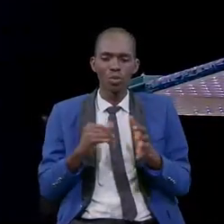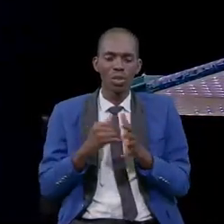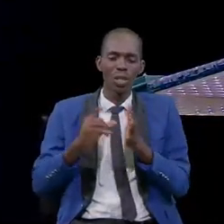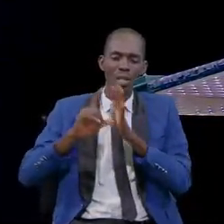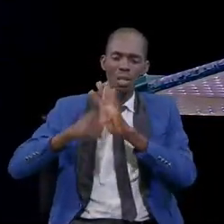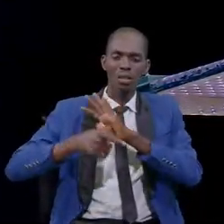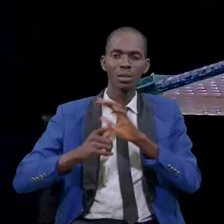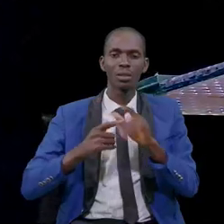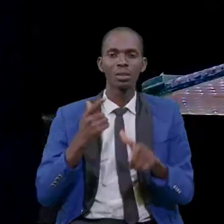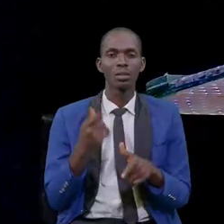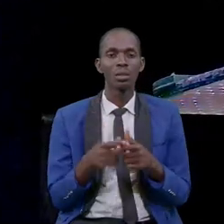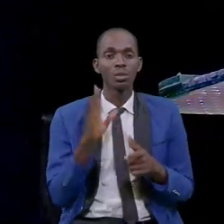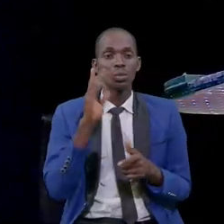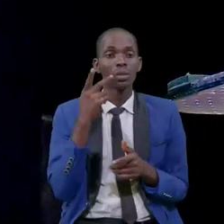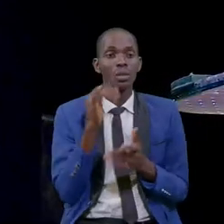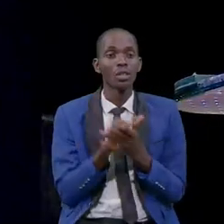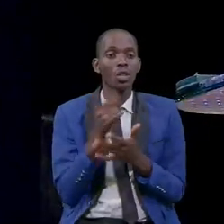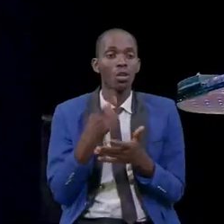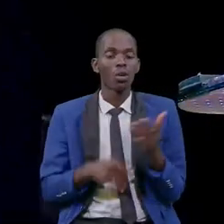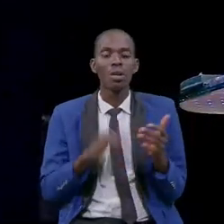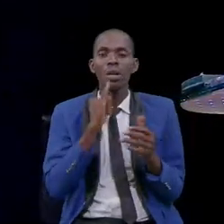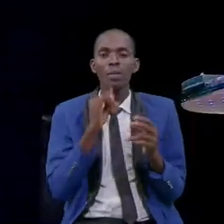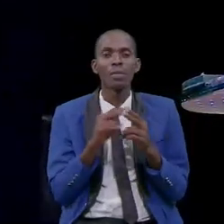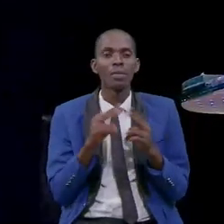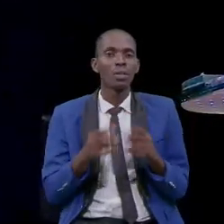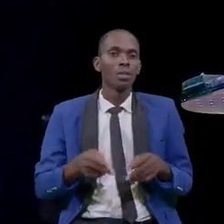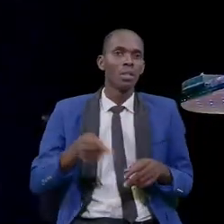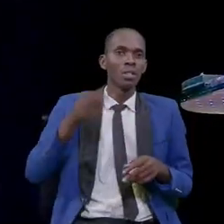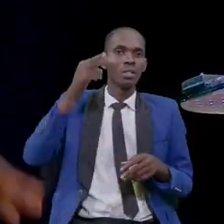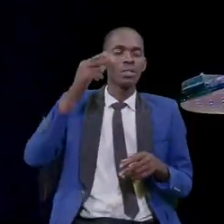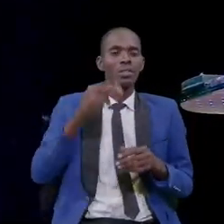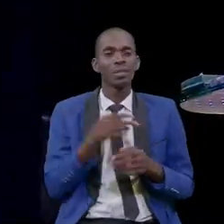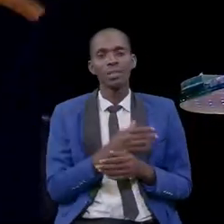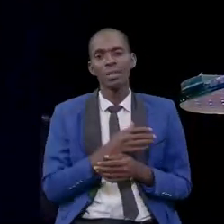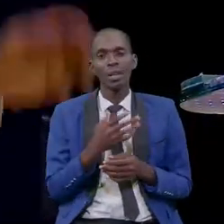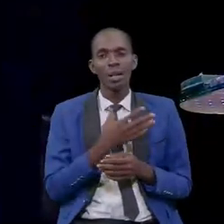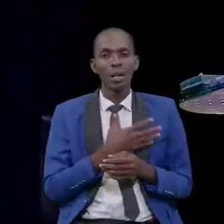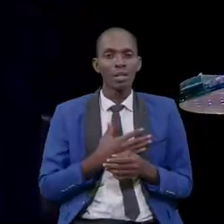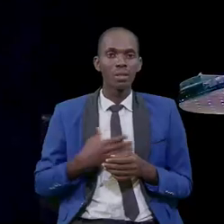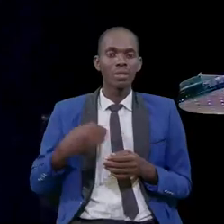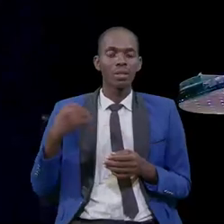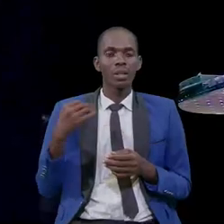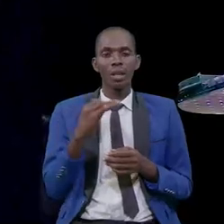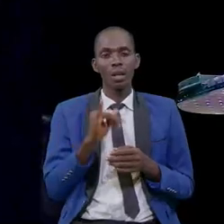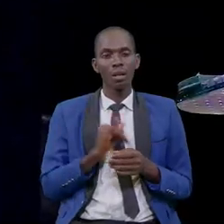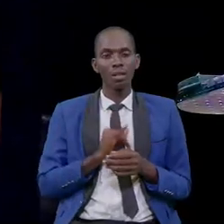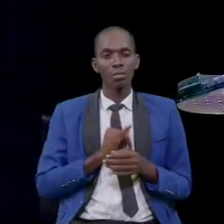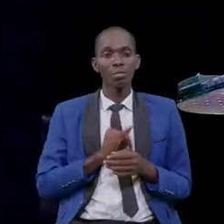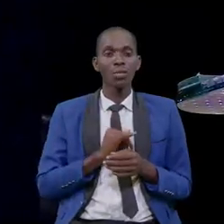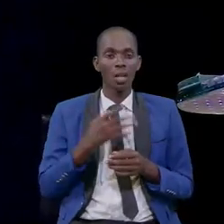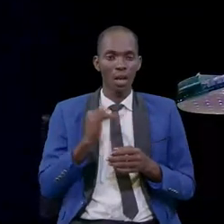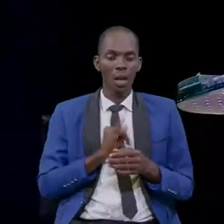Puis on voit, car le coût est trop élevé, fais la restitution, je n'ai pas fait la restitution sur ceci, donc je ne vais pas le